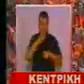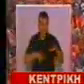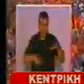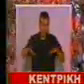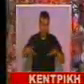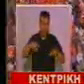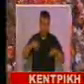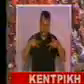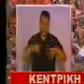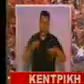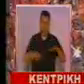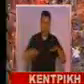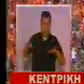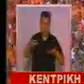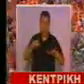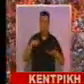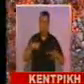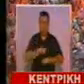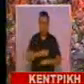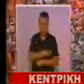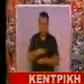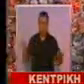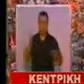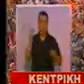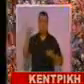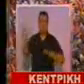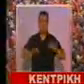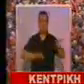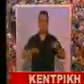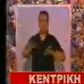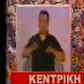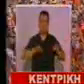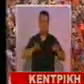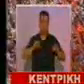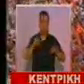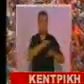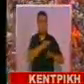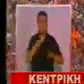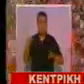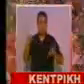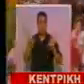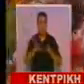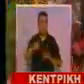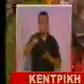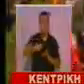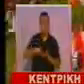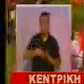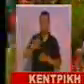η αντιλαϊκή κοινοτική στρατηγική. Σε ποια ζητήματα? Σχετικά με μισθούς, συντάξεις, εργασιακά